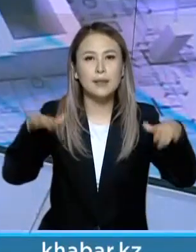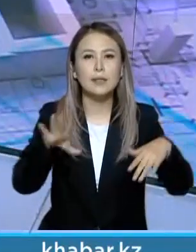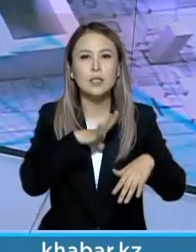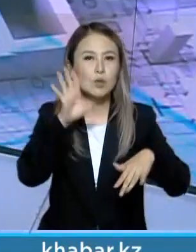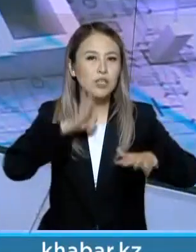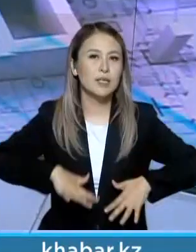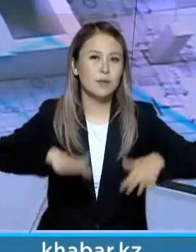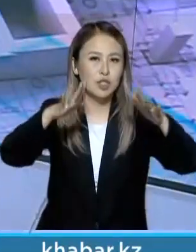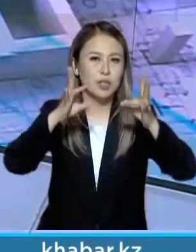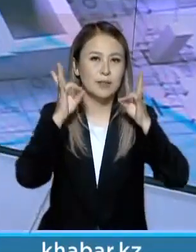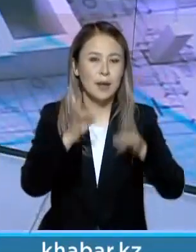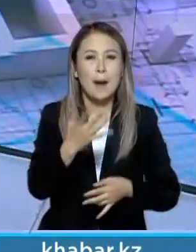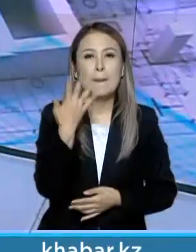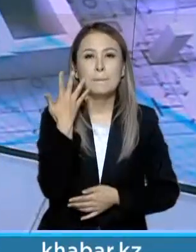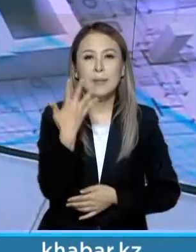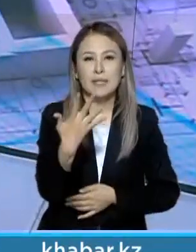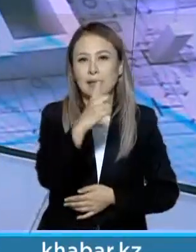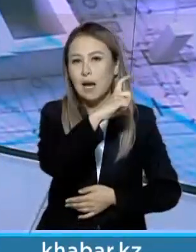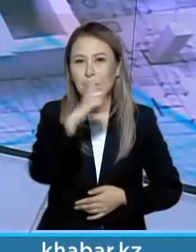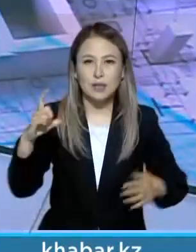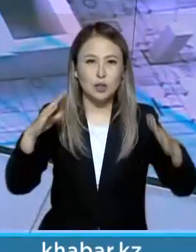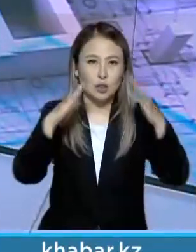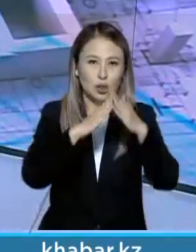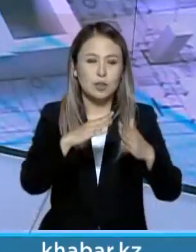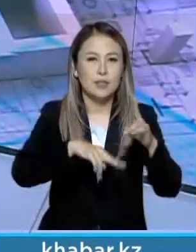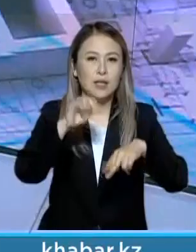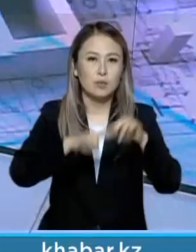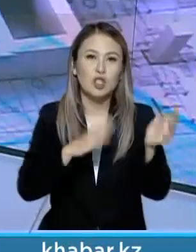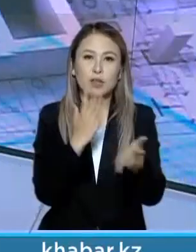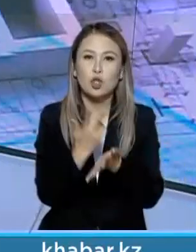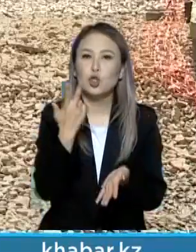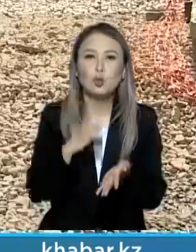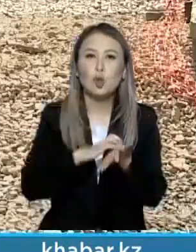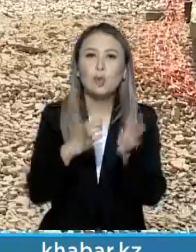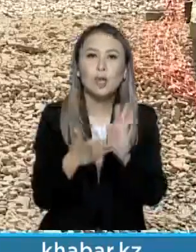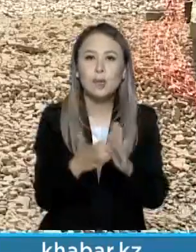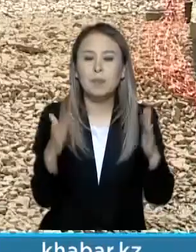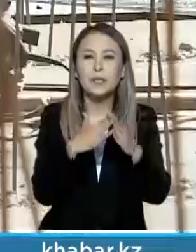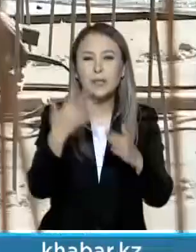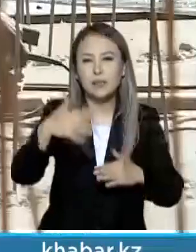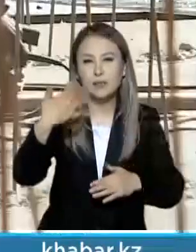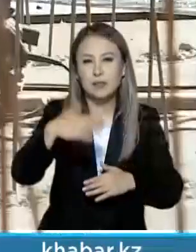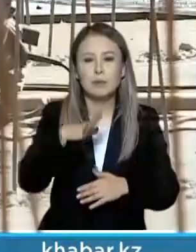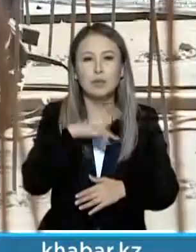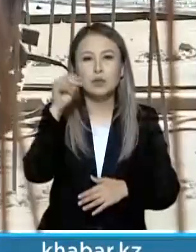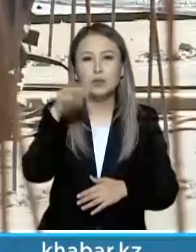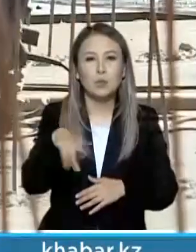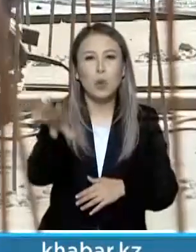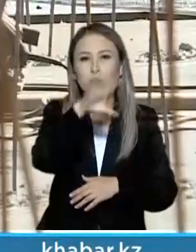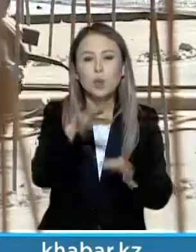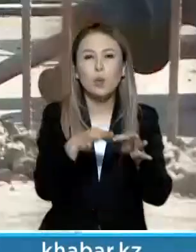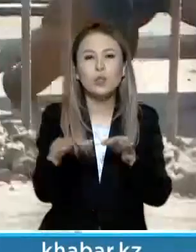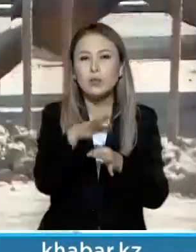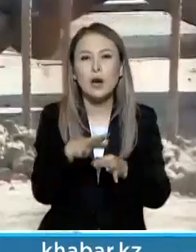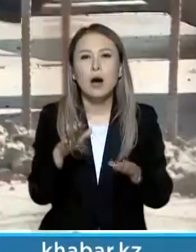Арқалықта тасқын судан зардап шеккендерге 5 қабатты тұрғын үй кешені салынып жатыр. 3 бөлмелі 50 пәтерге табиғи апаттан зардап шеккен